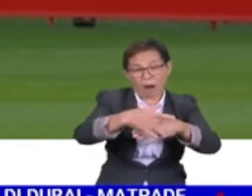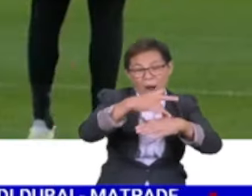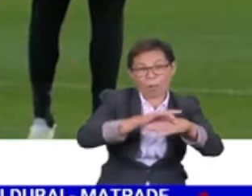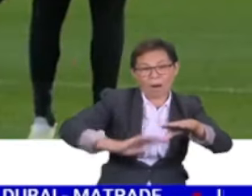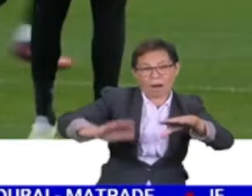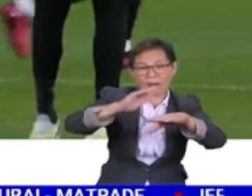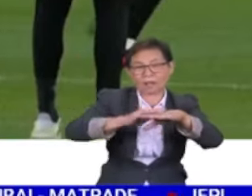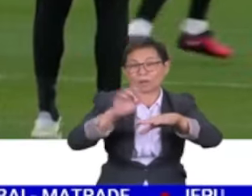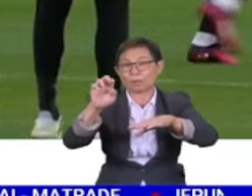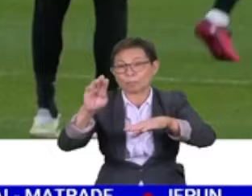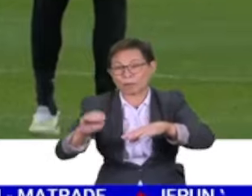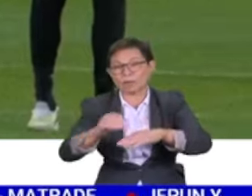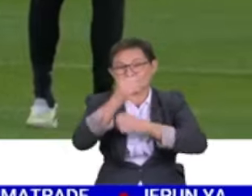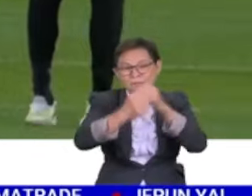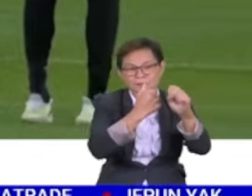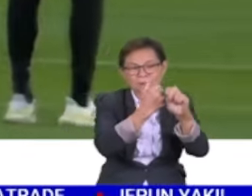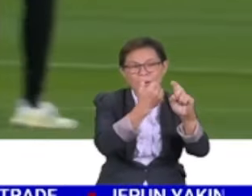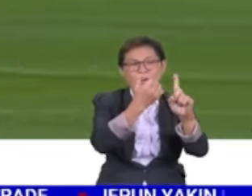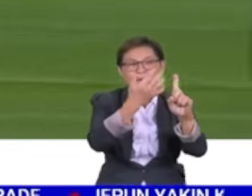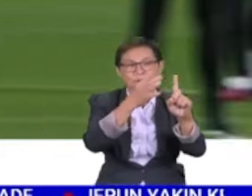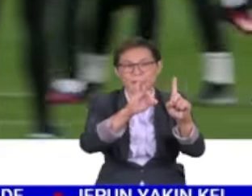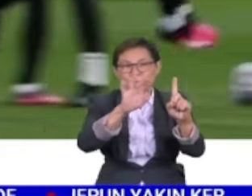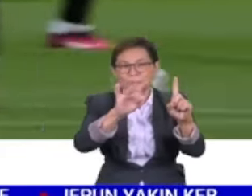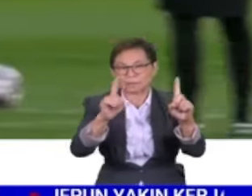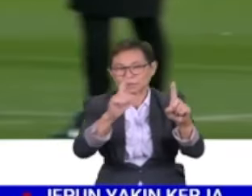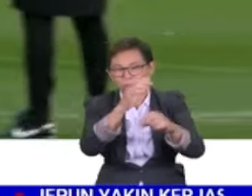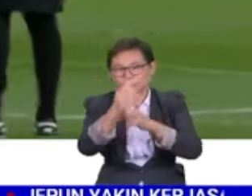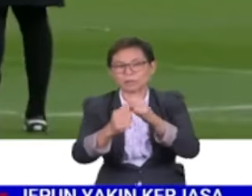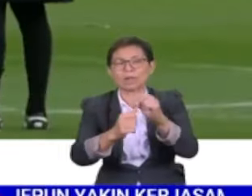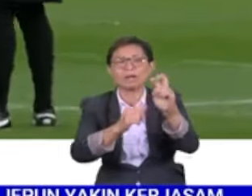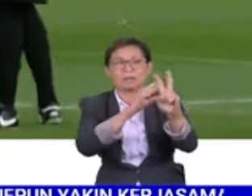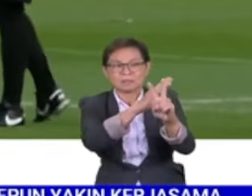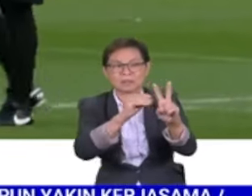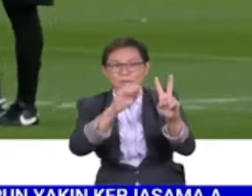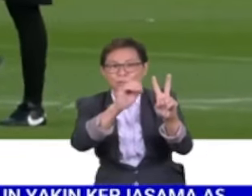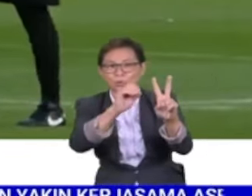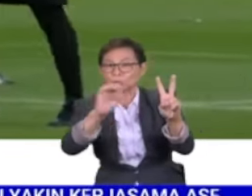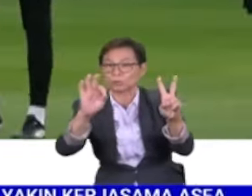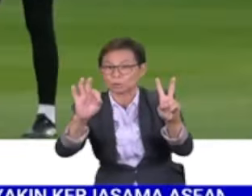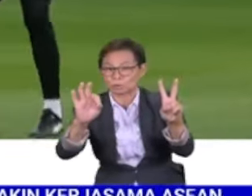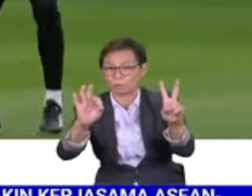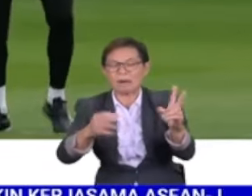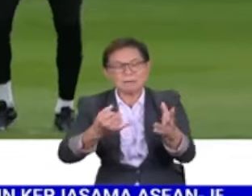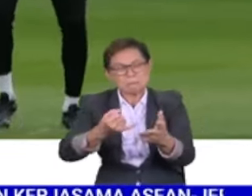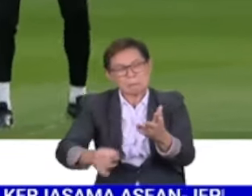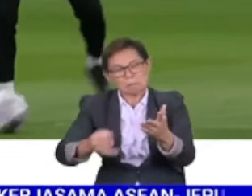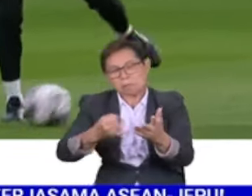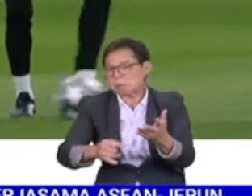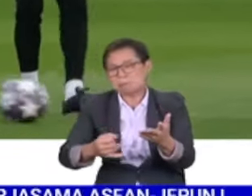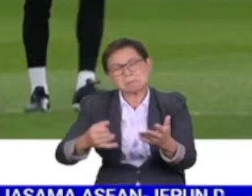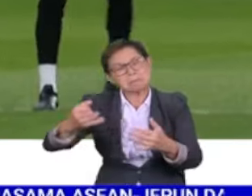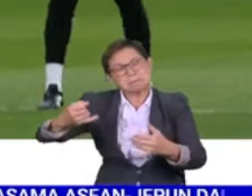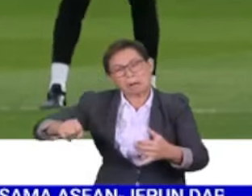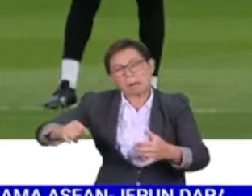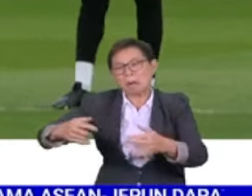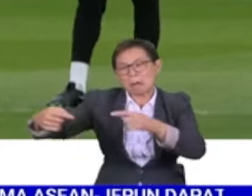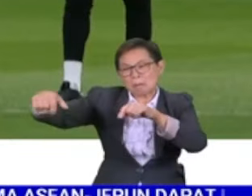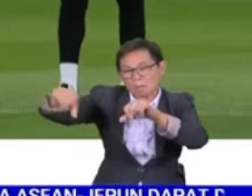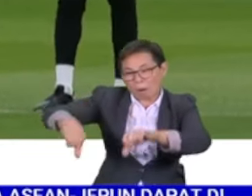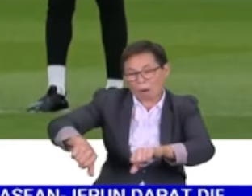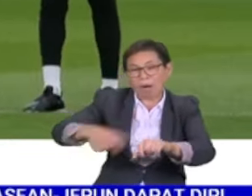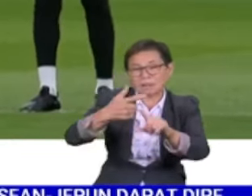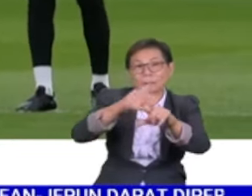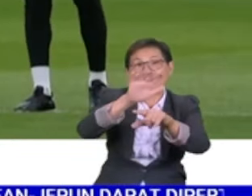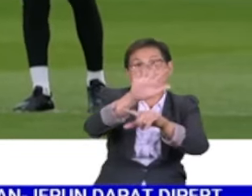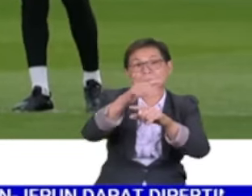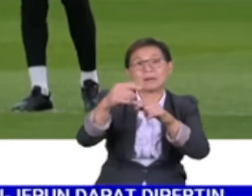ke atas Real antara tahun 1981 dan 2009, mereka gagal meneruskan rekod itu apabila tewas 5